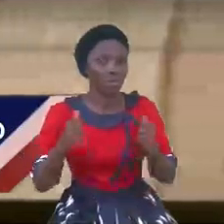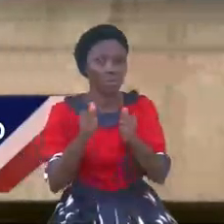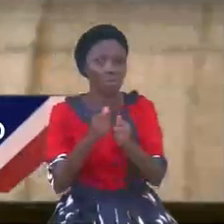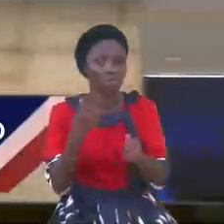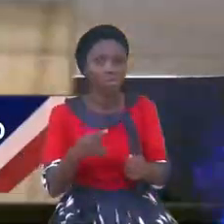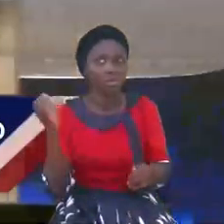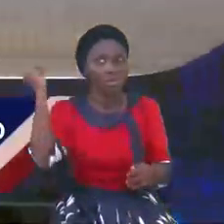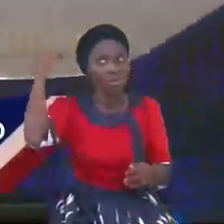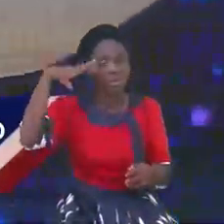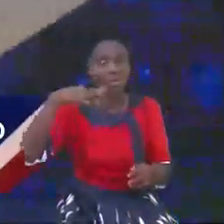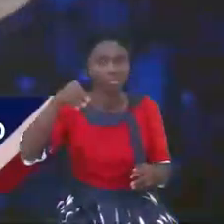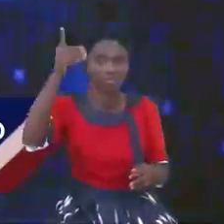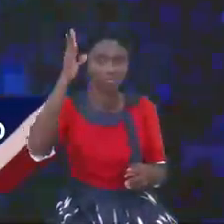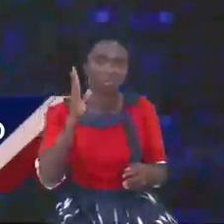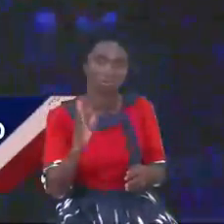sincères,